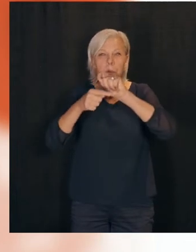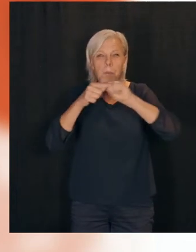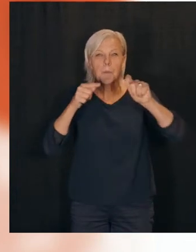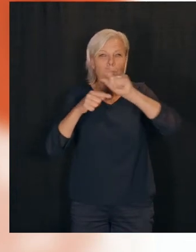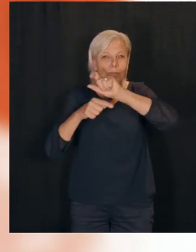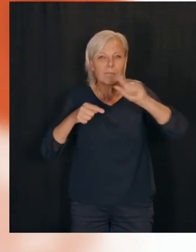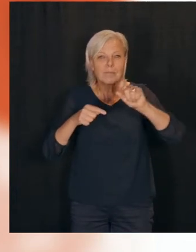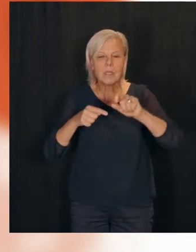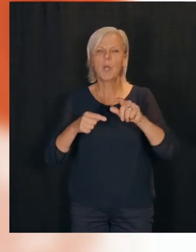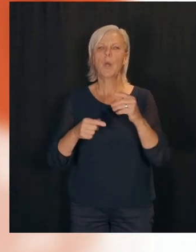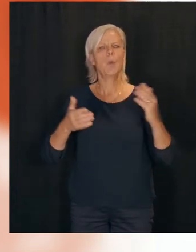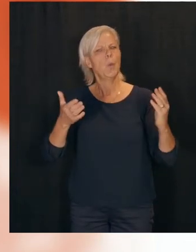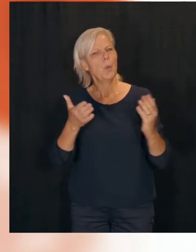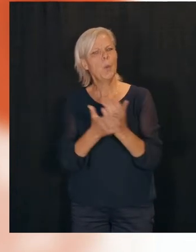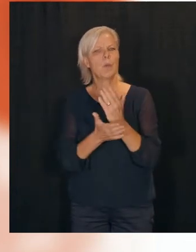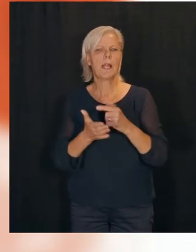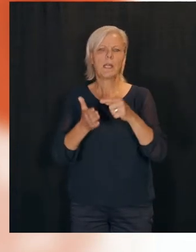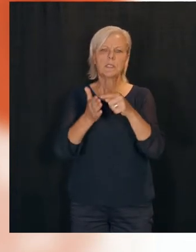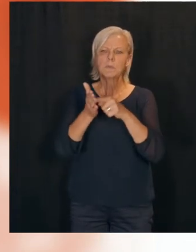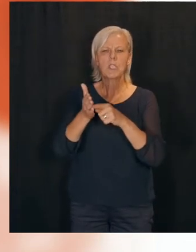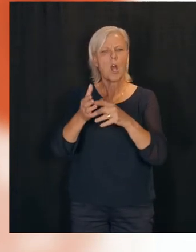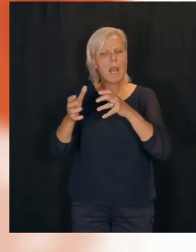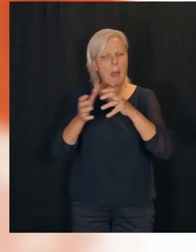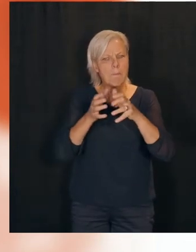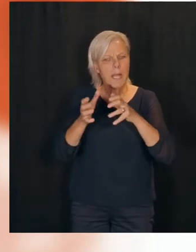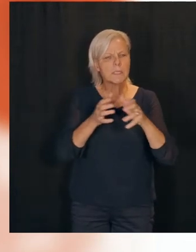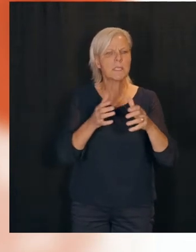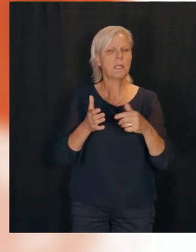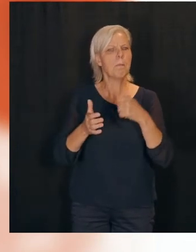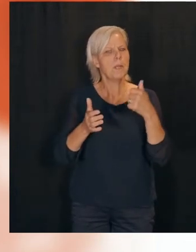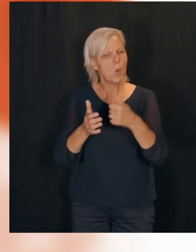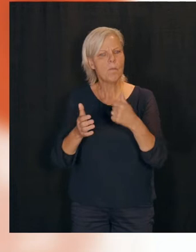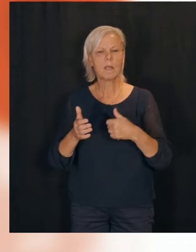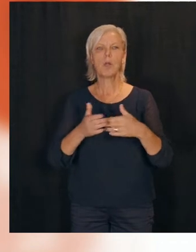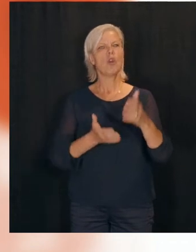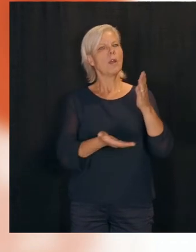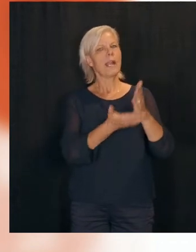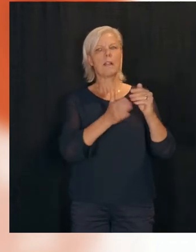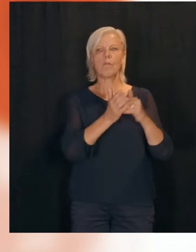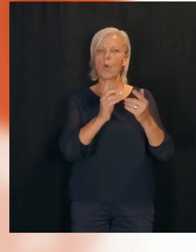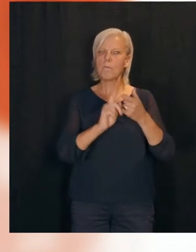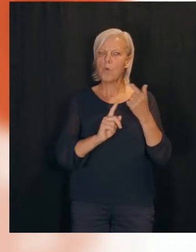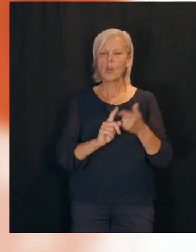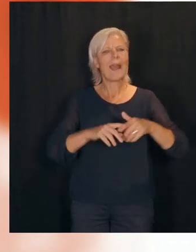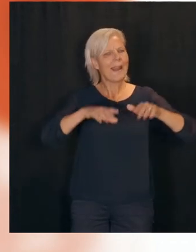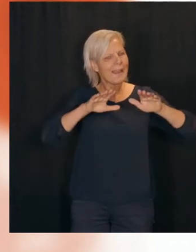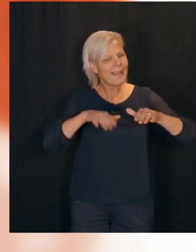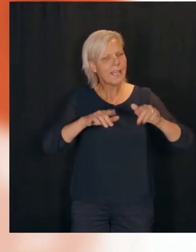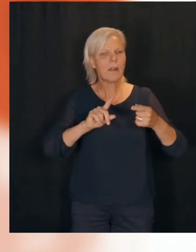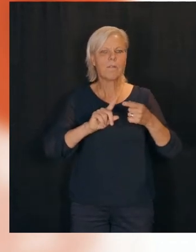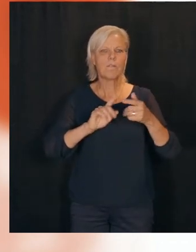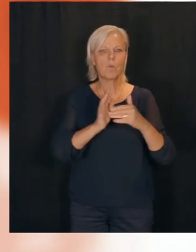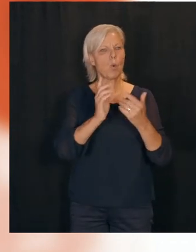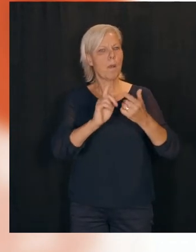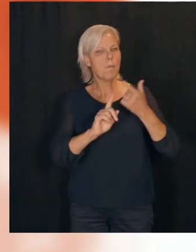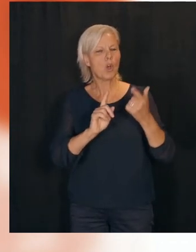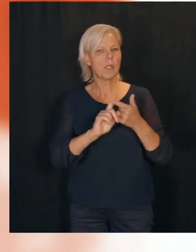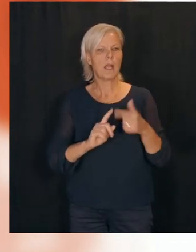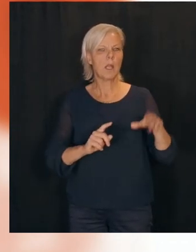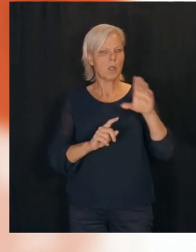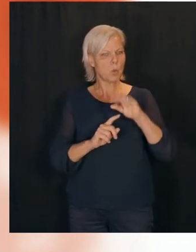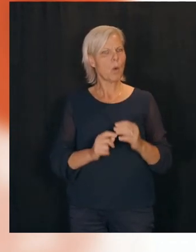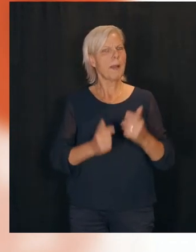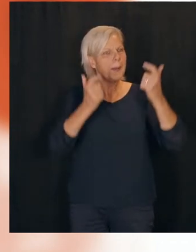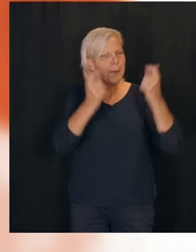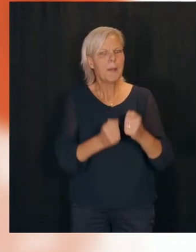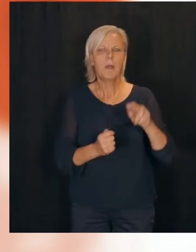av anpassning eller specialutformning. Att det handlar om att göra rätt från början. Att redan från början siga in ända ner i tårna.